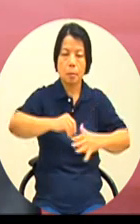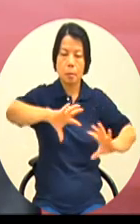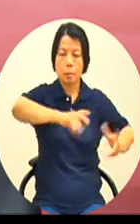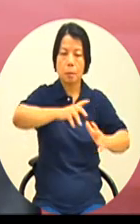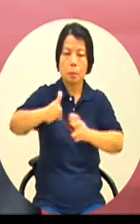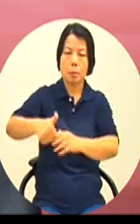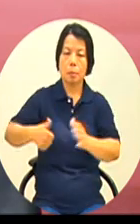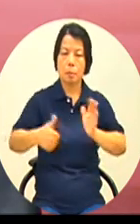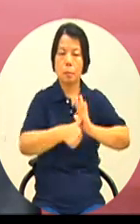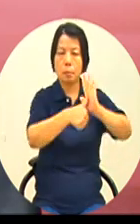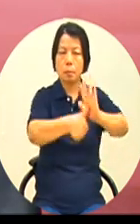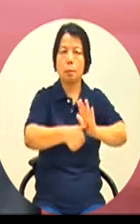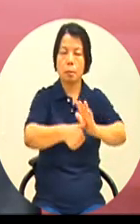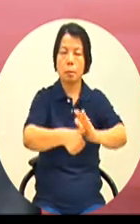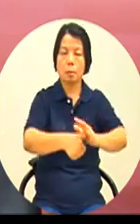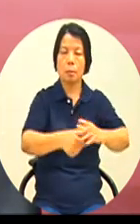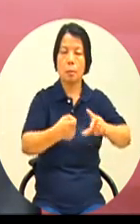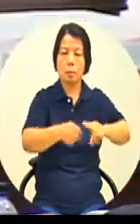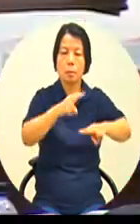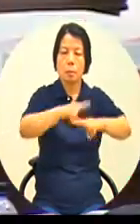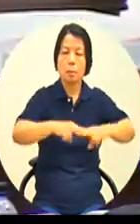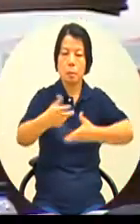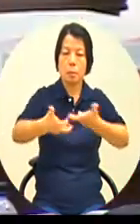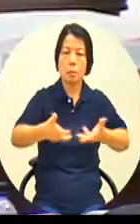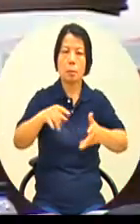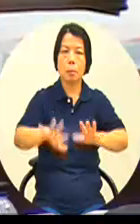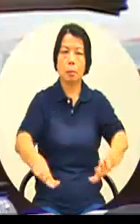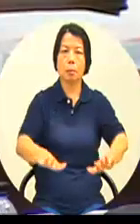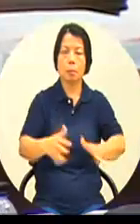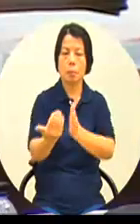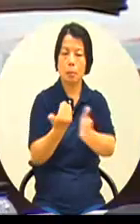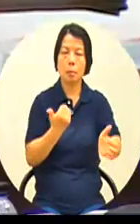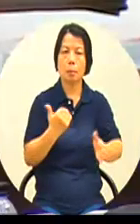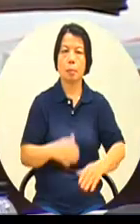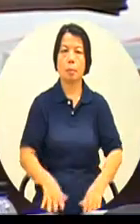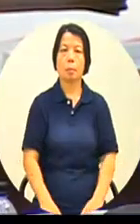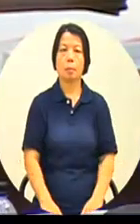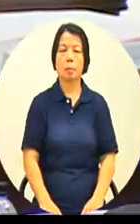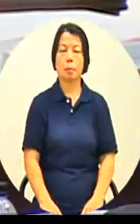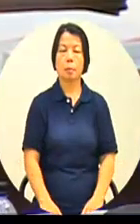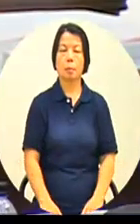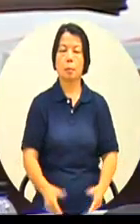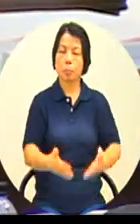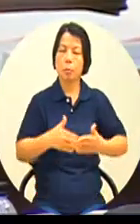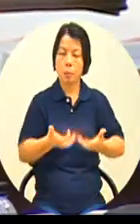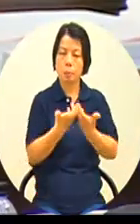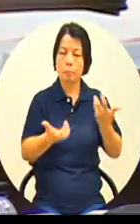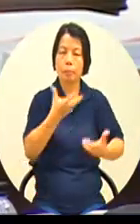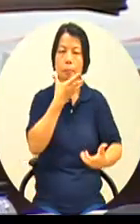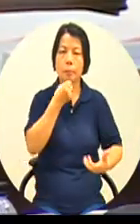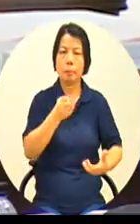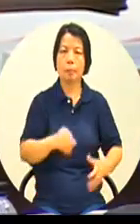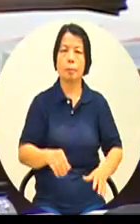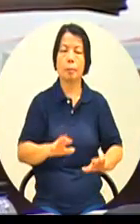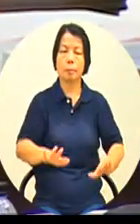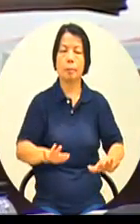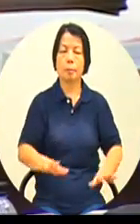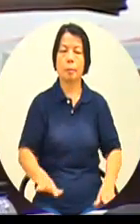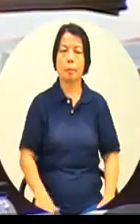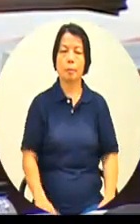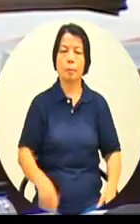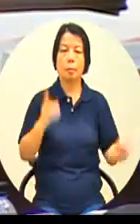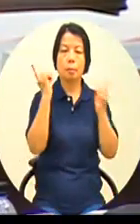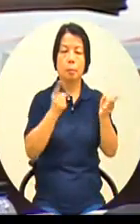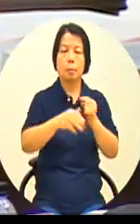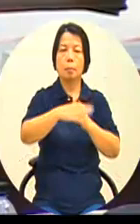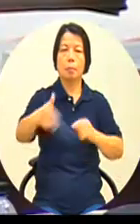名度的一个公共事务。但是在这个之前，我要跟大家分享一下，本席是在鼓山